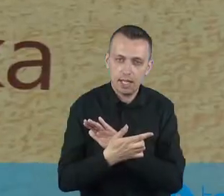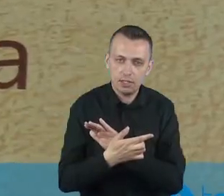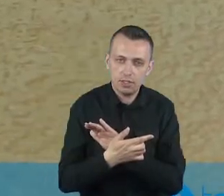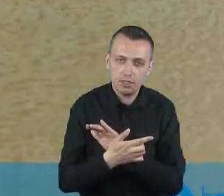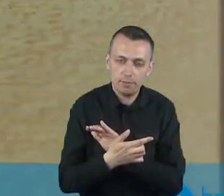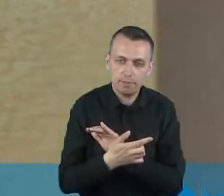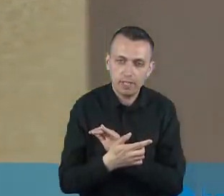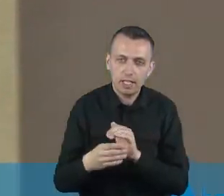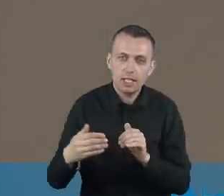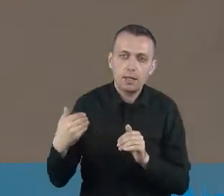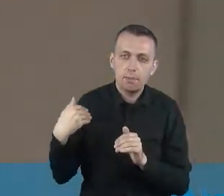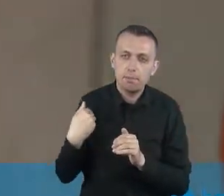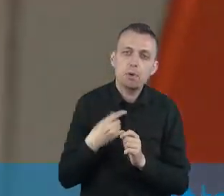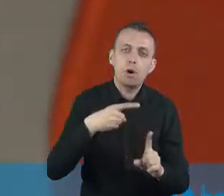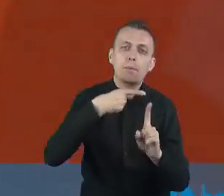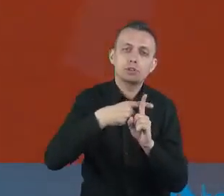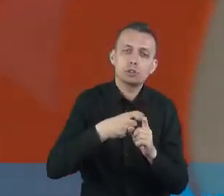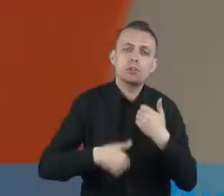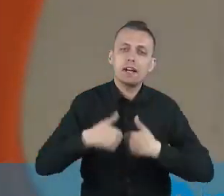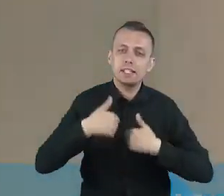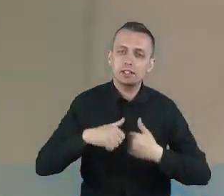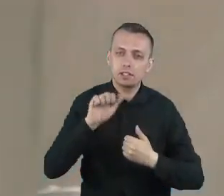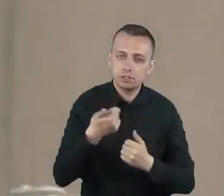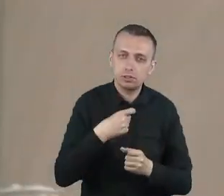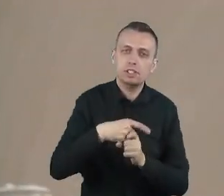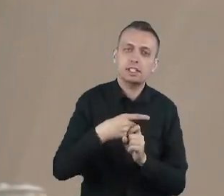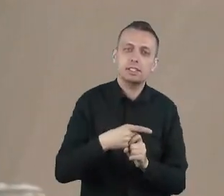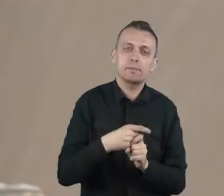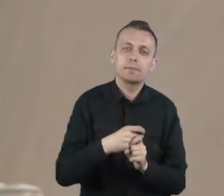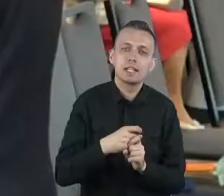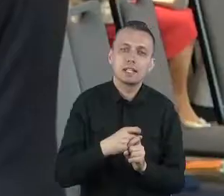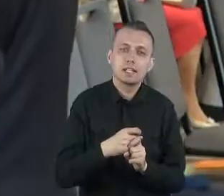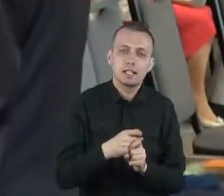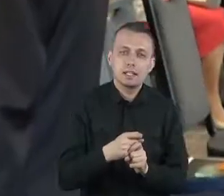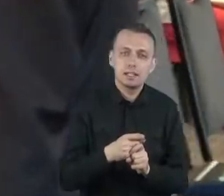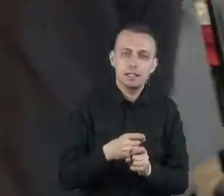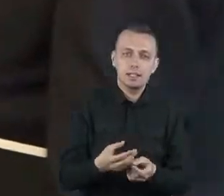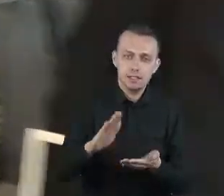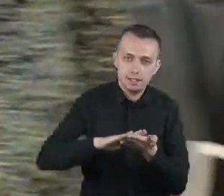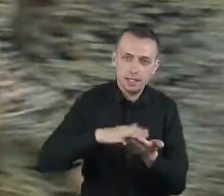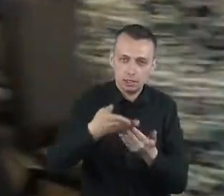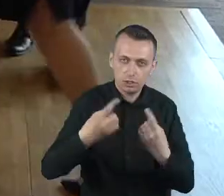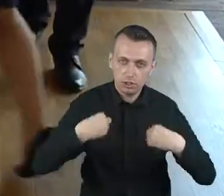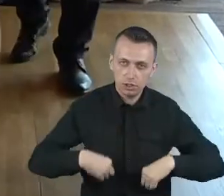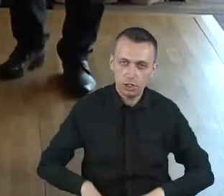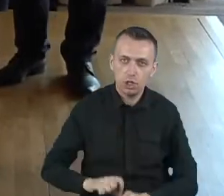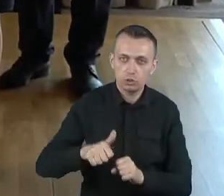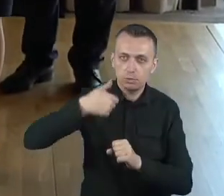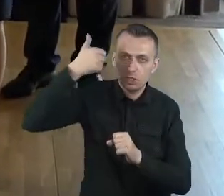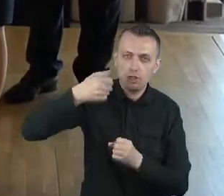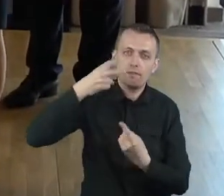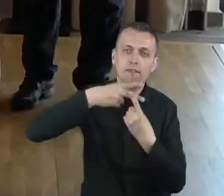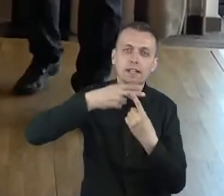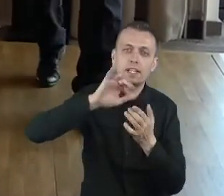i wręczenie nagród w konkursie Człowiek Roku 2017. Jedną z wyróżnionych osób była prezes Agencji Rozwoju Regionu Kutnowskiego